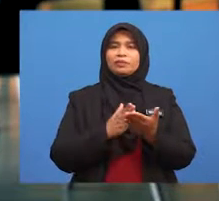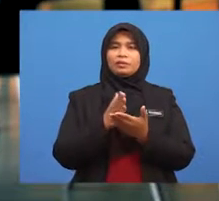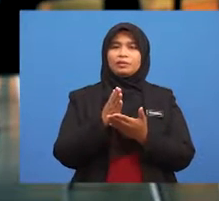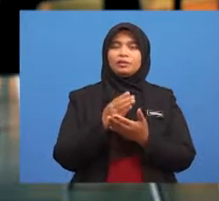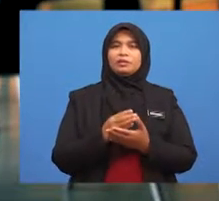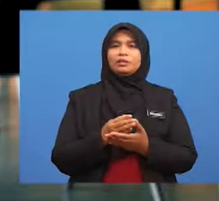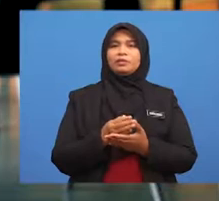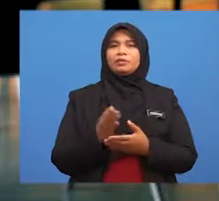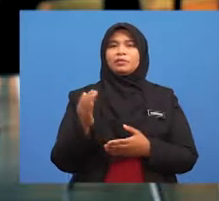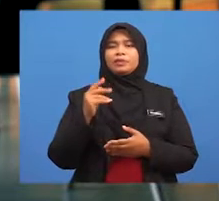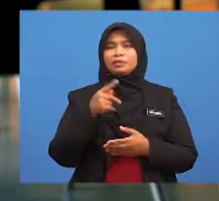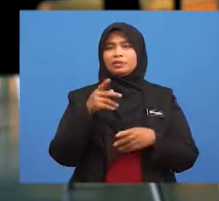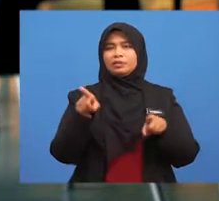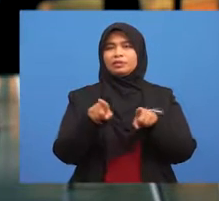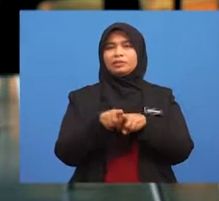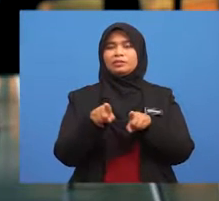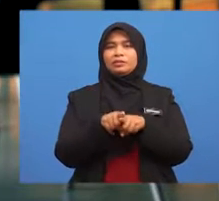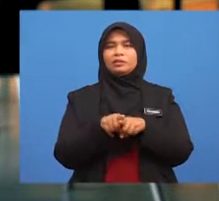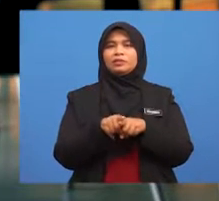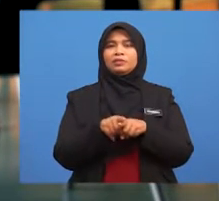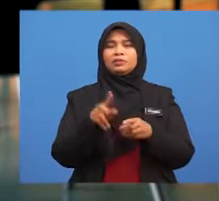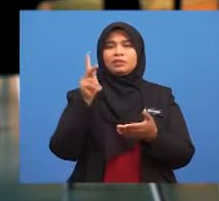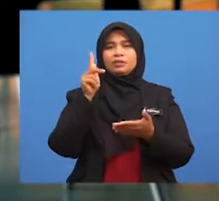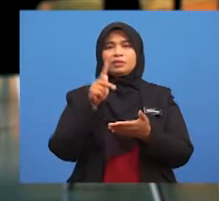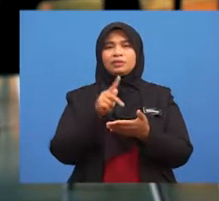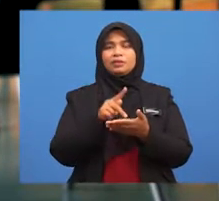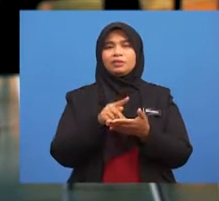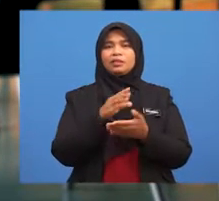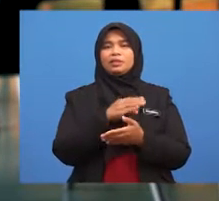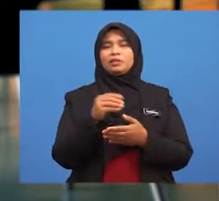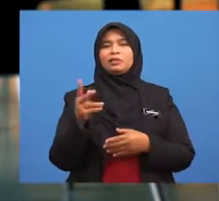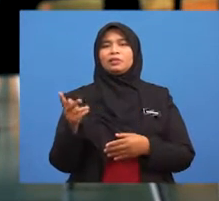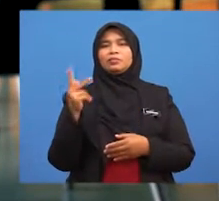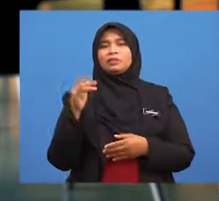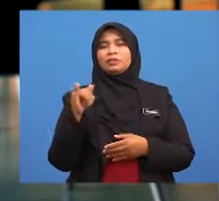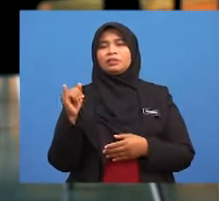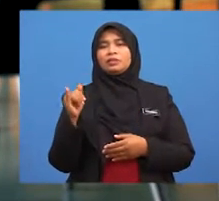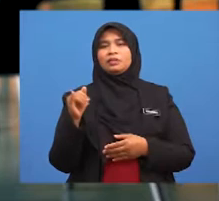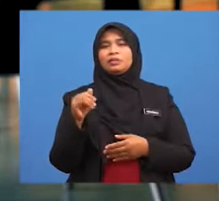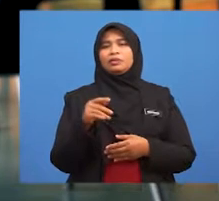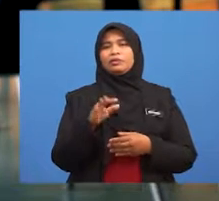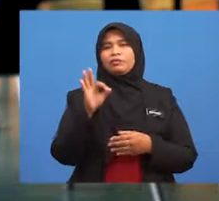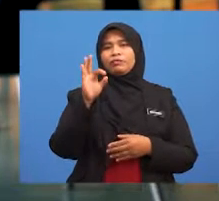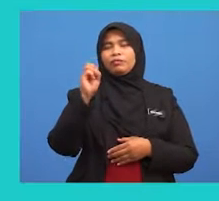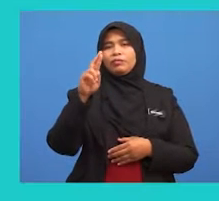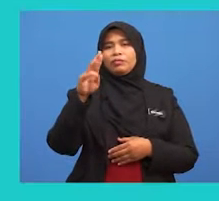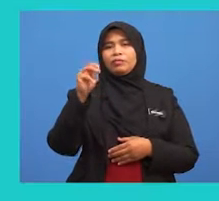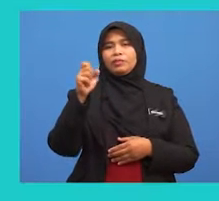Seterusnya, mari kita sama-sama mengenali dan menguasai format akaun